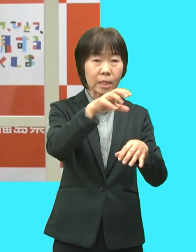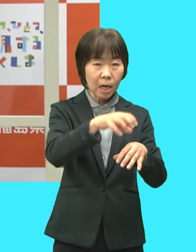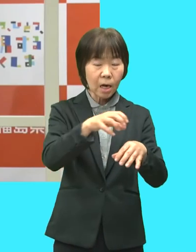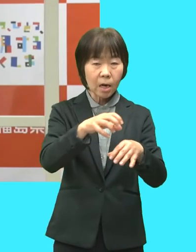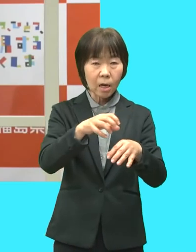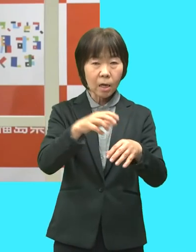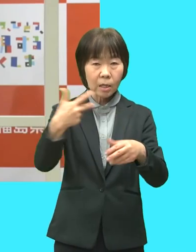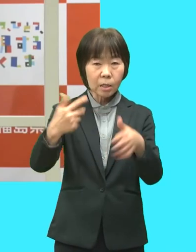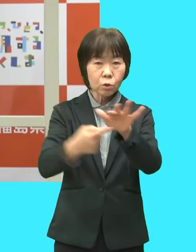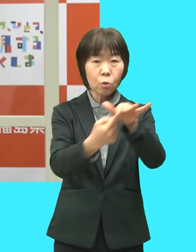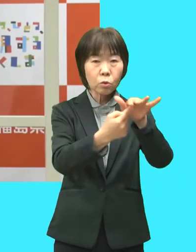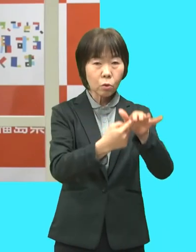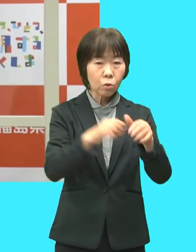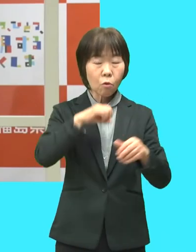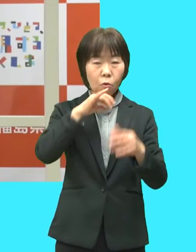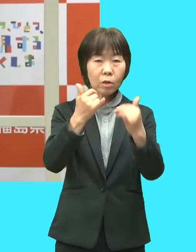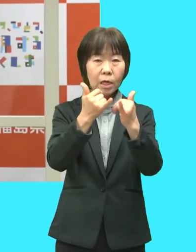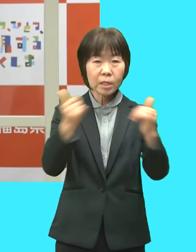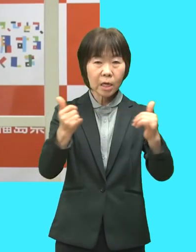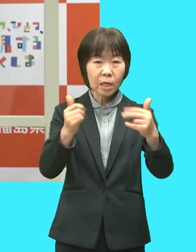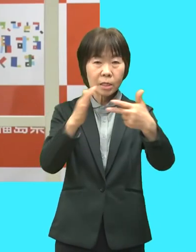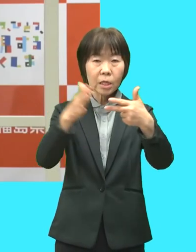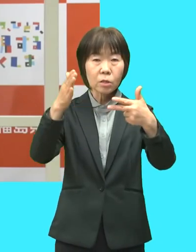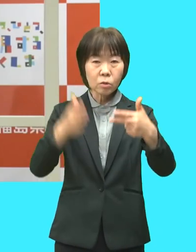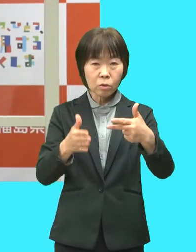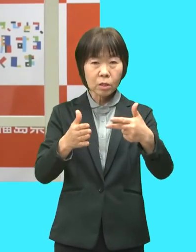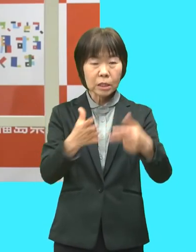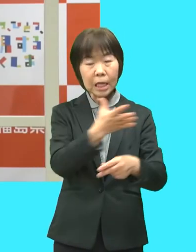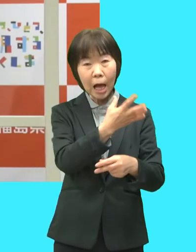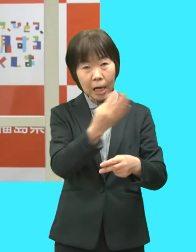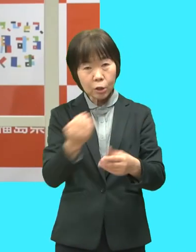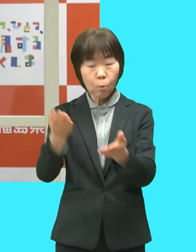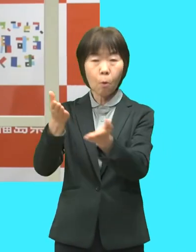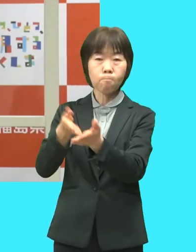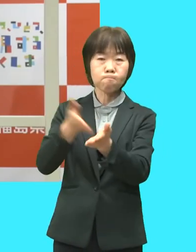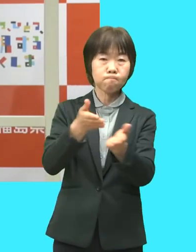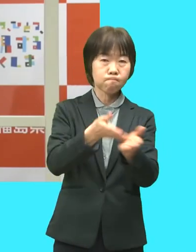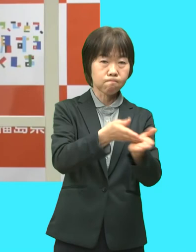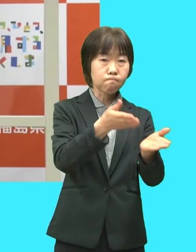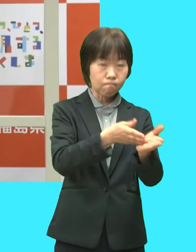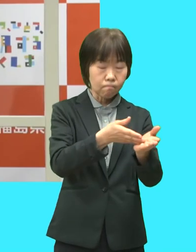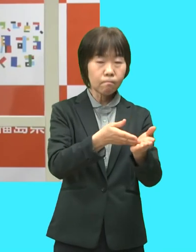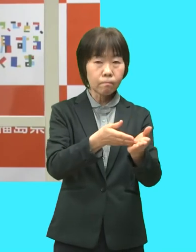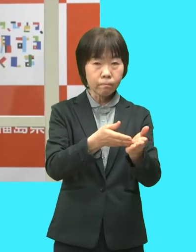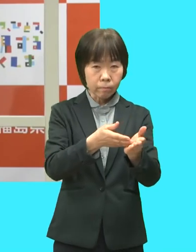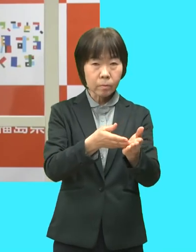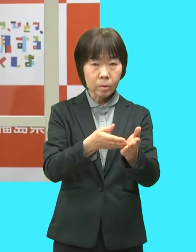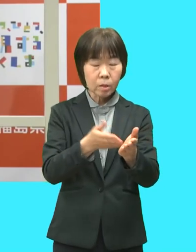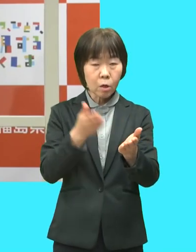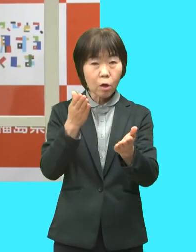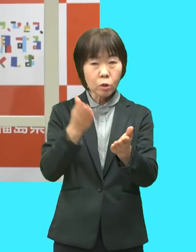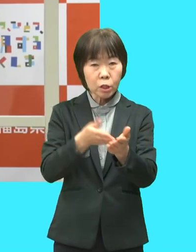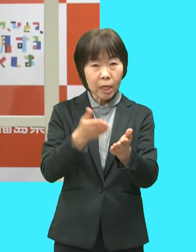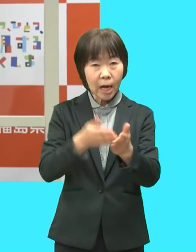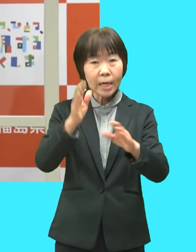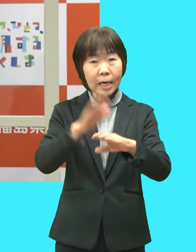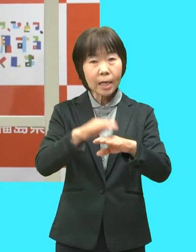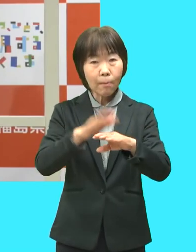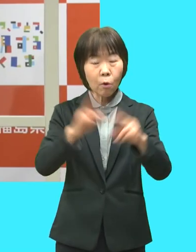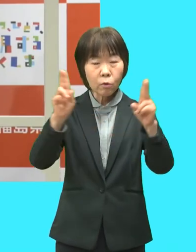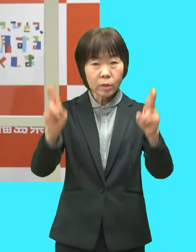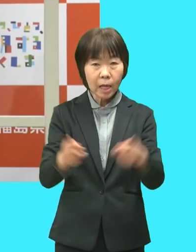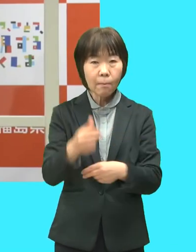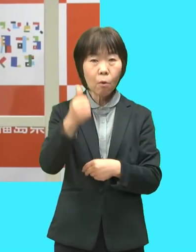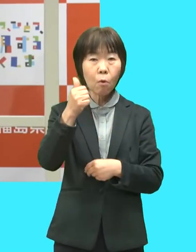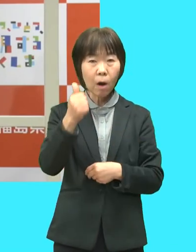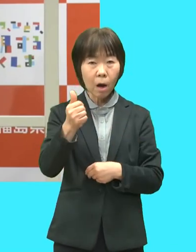各市町村における高齢者施設に幾度も幾度もお話をし、また伝え方もですね、専門家に